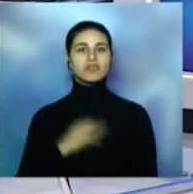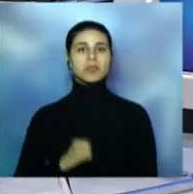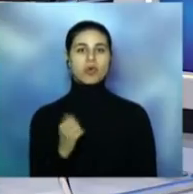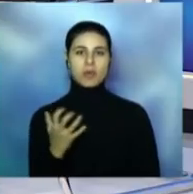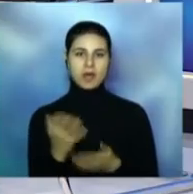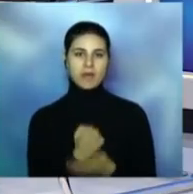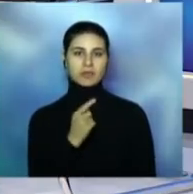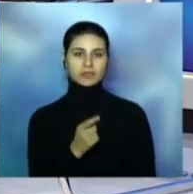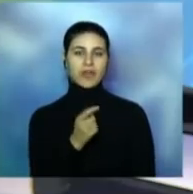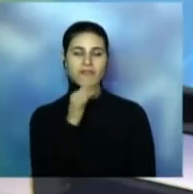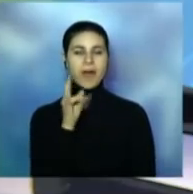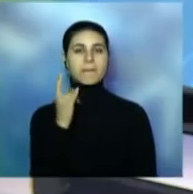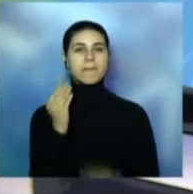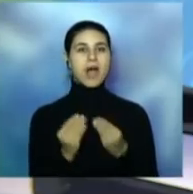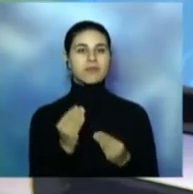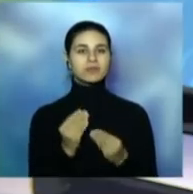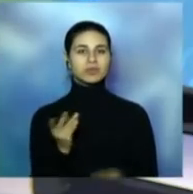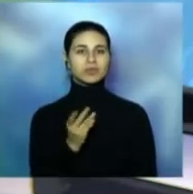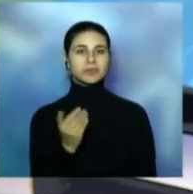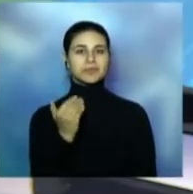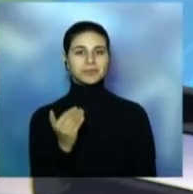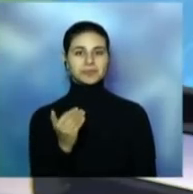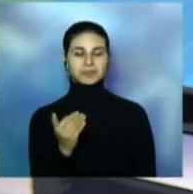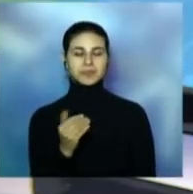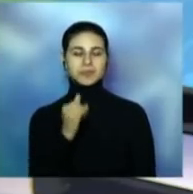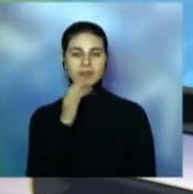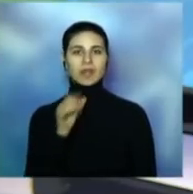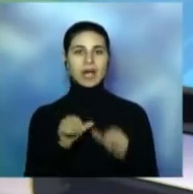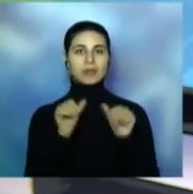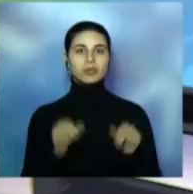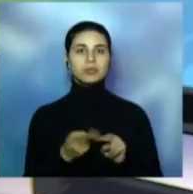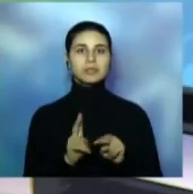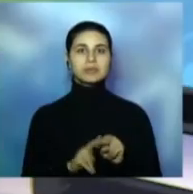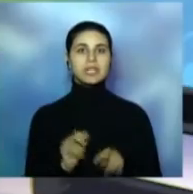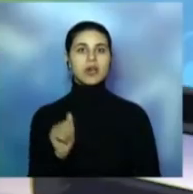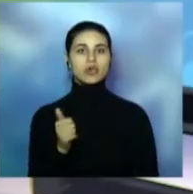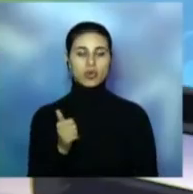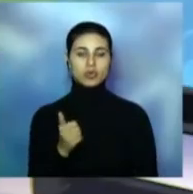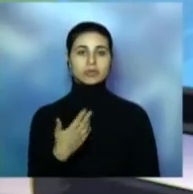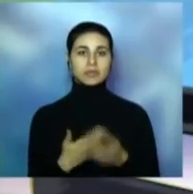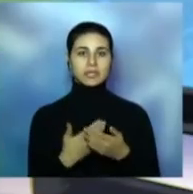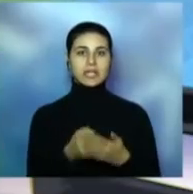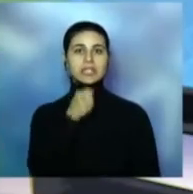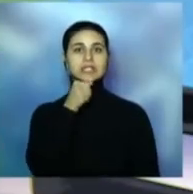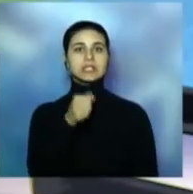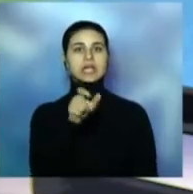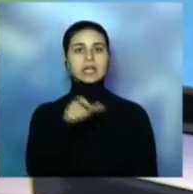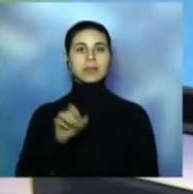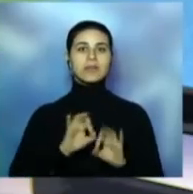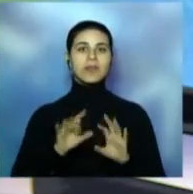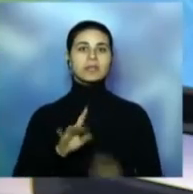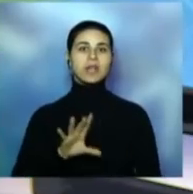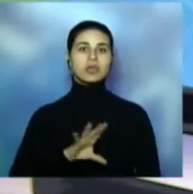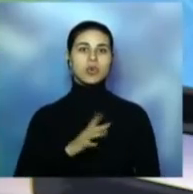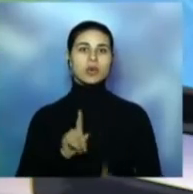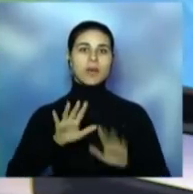პრიმიტიული ბავშვური განსხეულება იმისა, გამოხატულება, გაფორმება იმისა, როგორც თქვენშათ დიდი ადამიანები ყვებით რაღაც